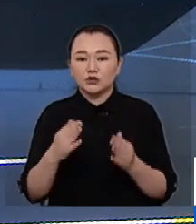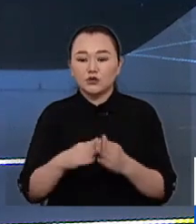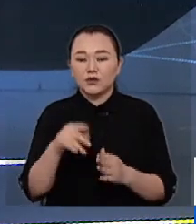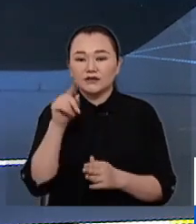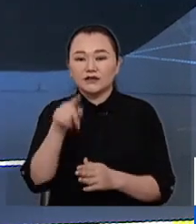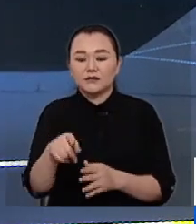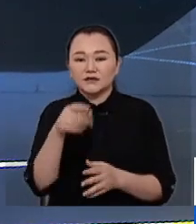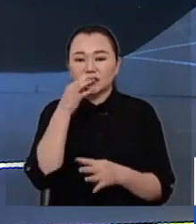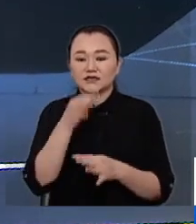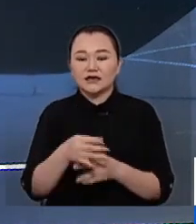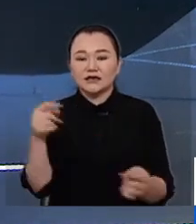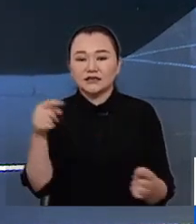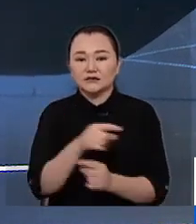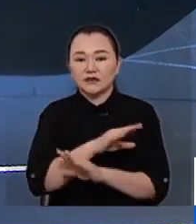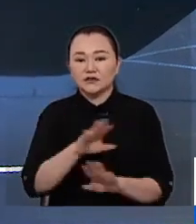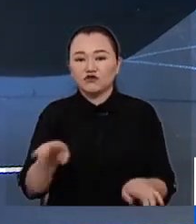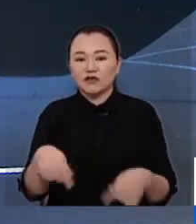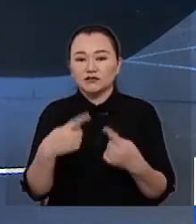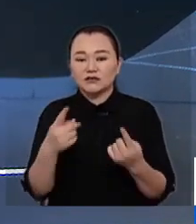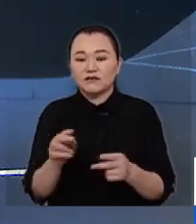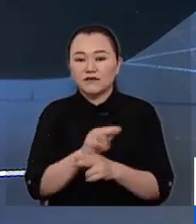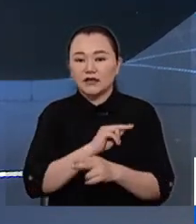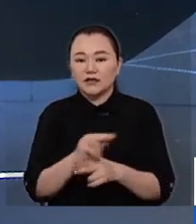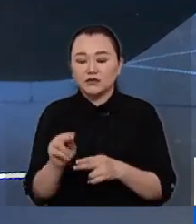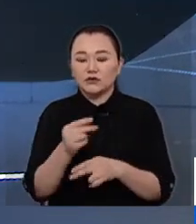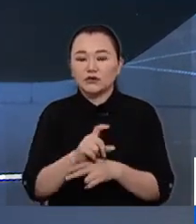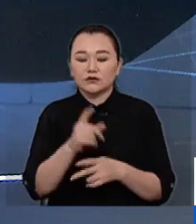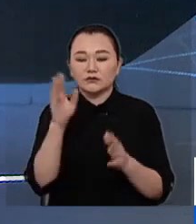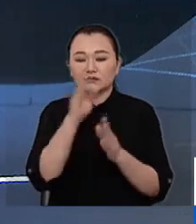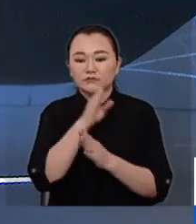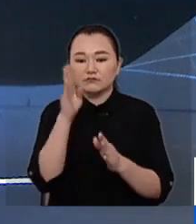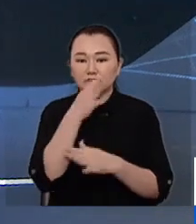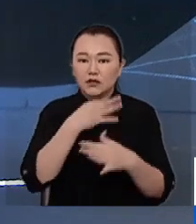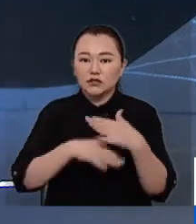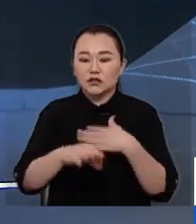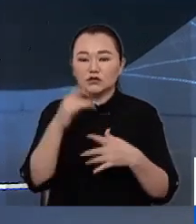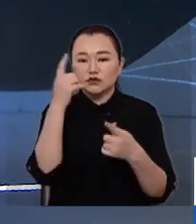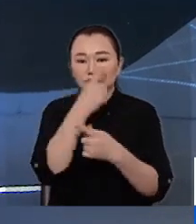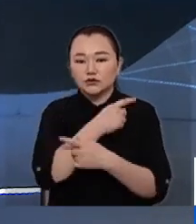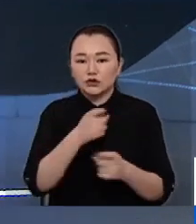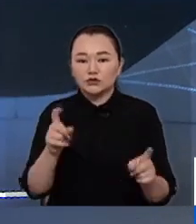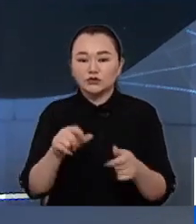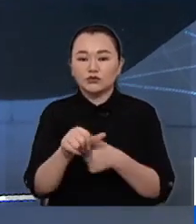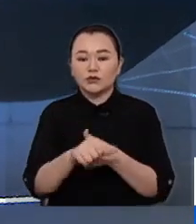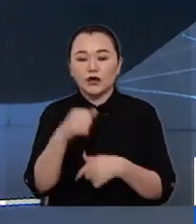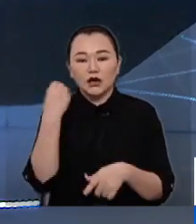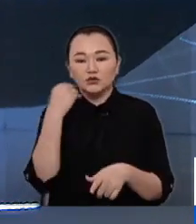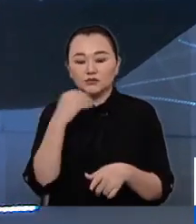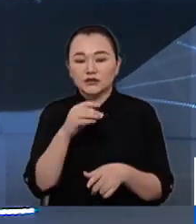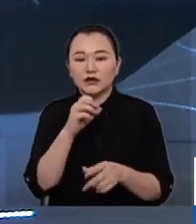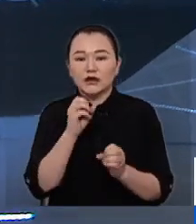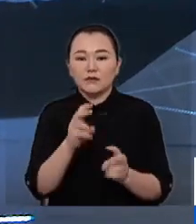там признали неподлежащими восстановлению. Синоптики Казгидромета между тем сообщают, что кроме Актюбинской